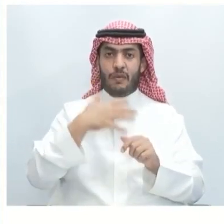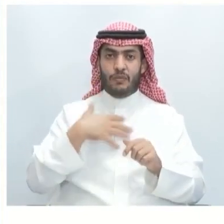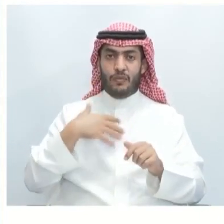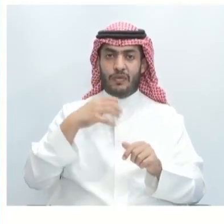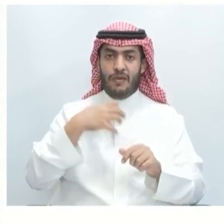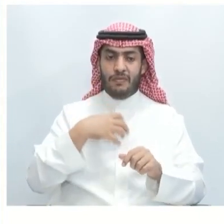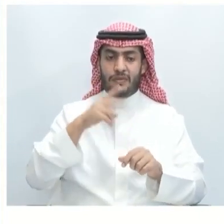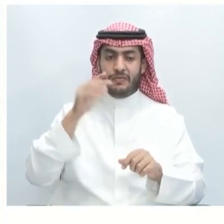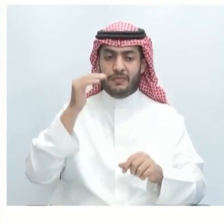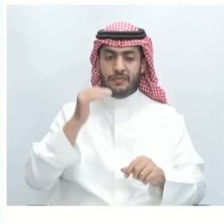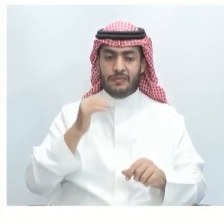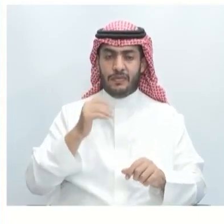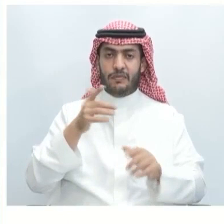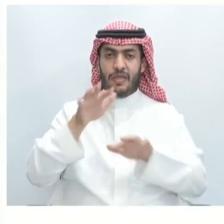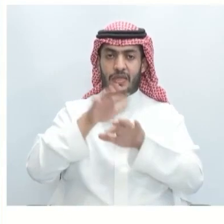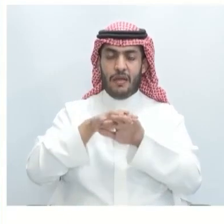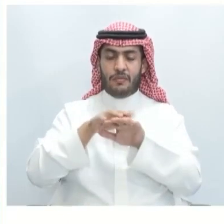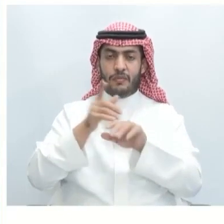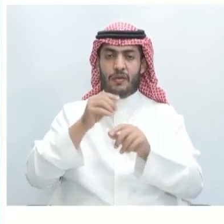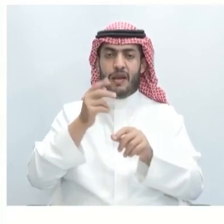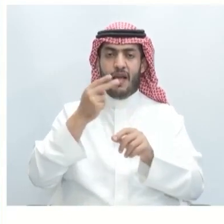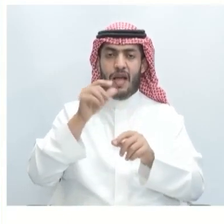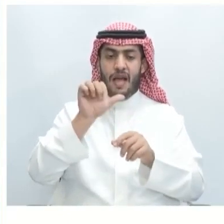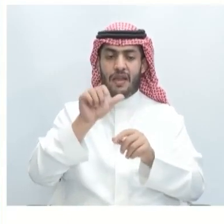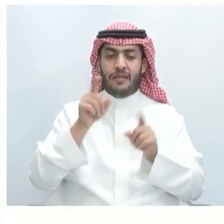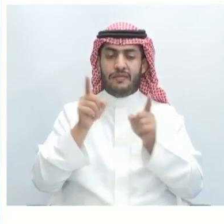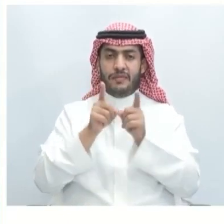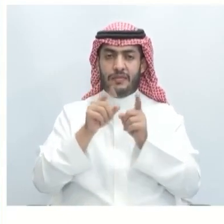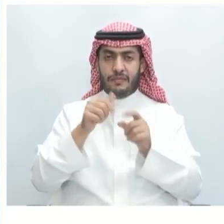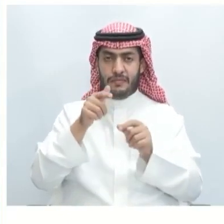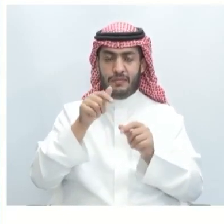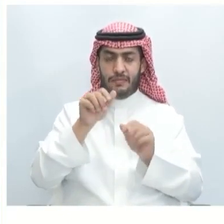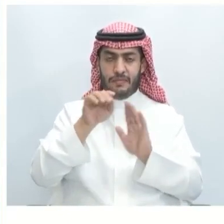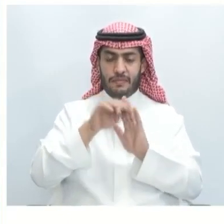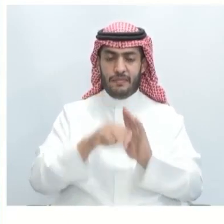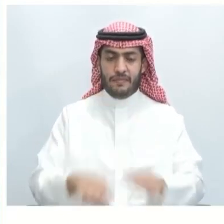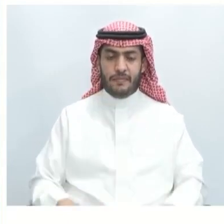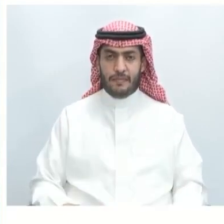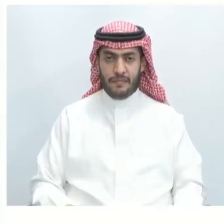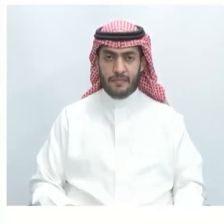اردنا ان نحرر على السيناريو ودمجه وايضا عرض الملخص سيكون في هذا